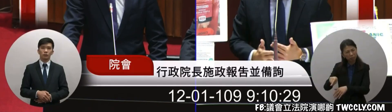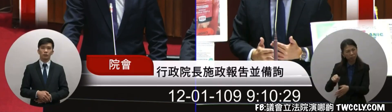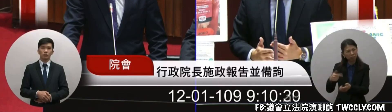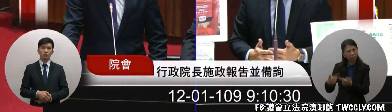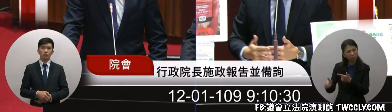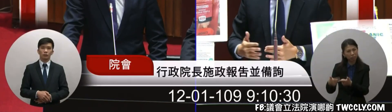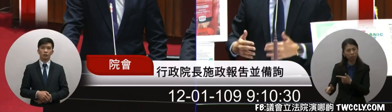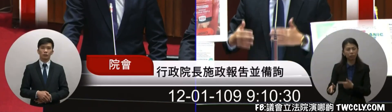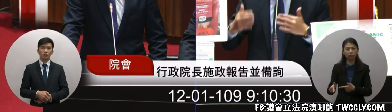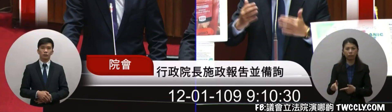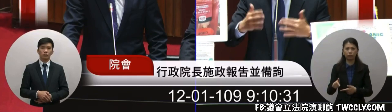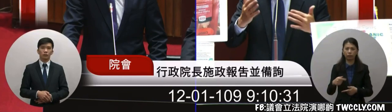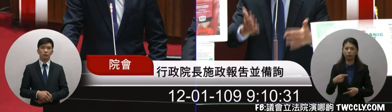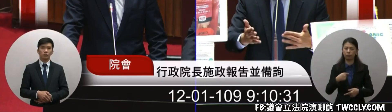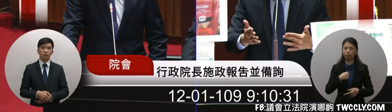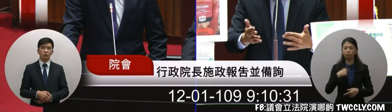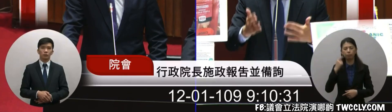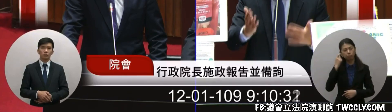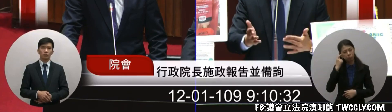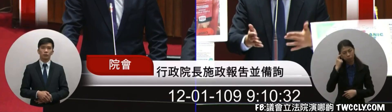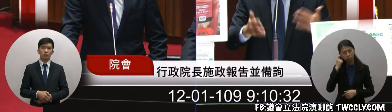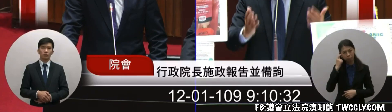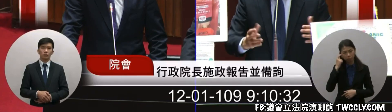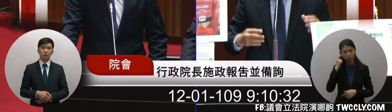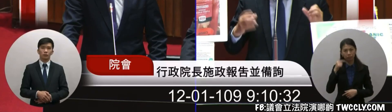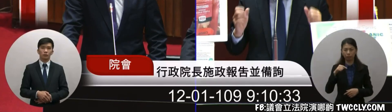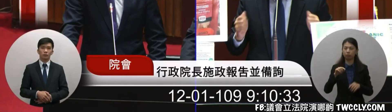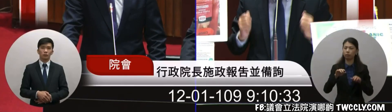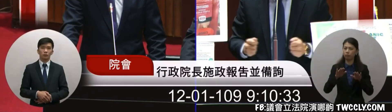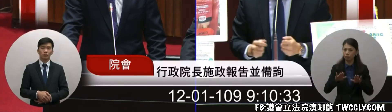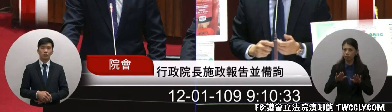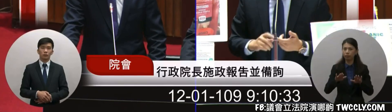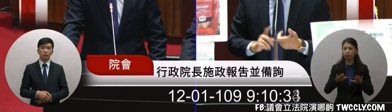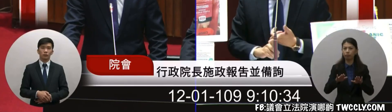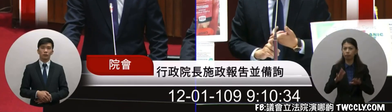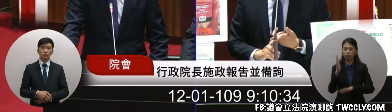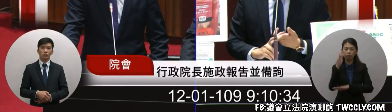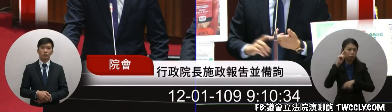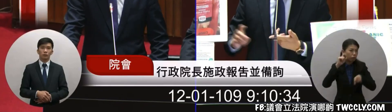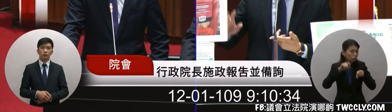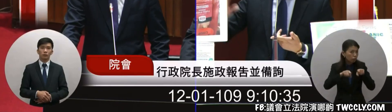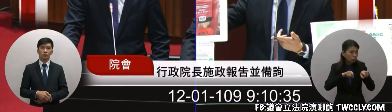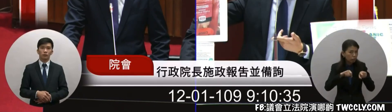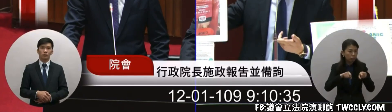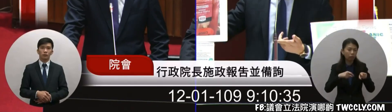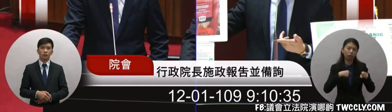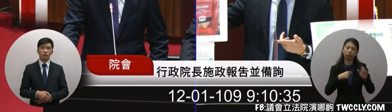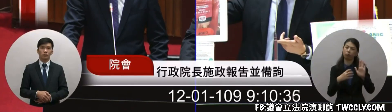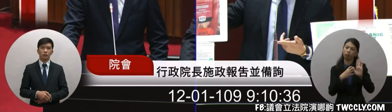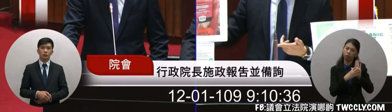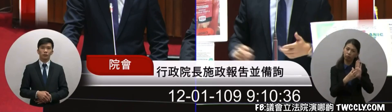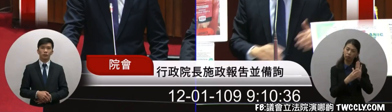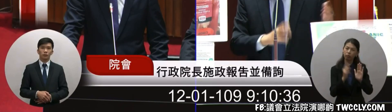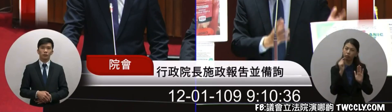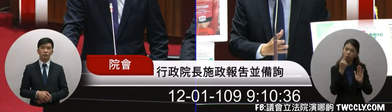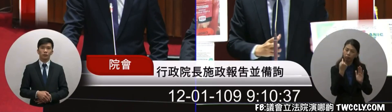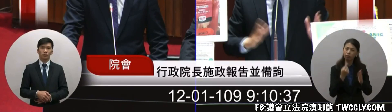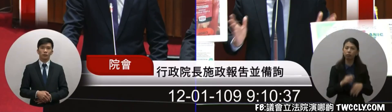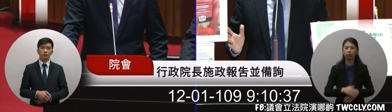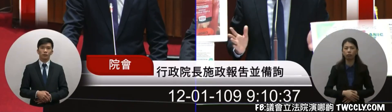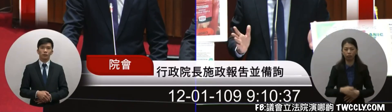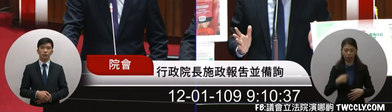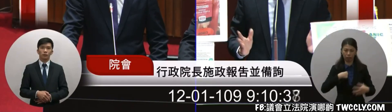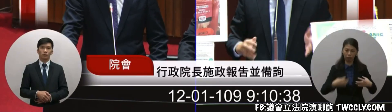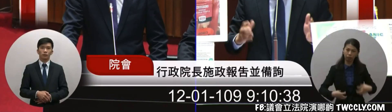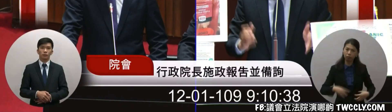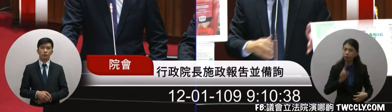足呢？就是说因为现在目前院长也好，主任也好，你们的方案都是说好，我标一个产地或者个部位等等